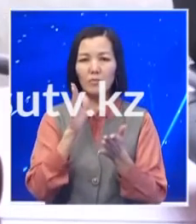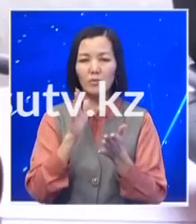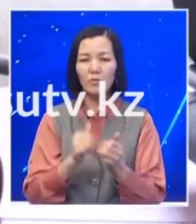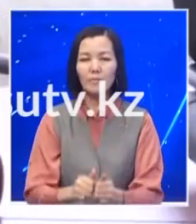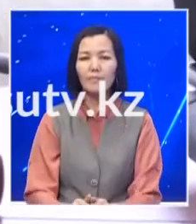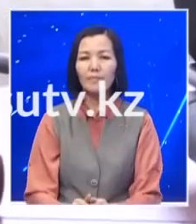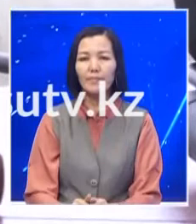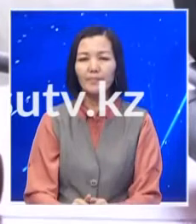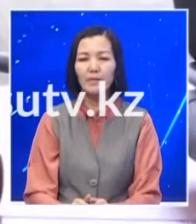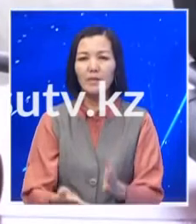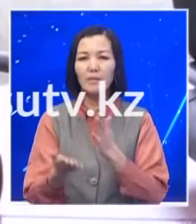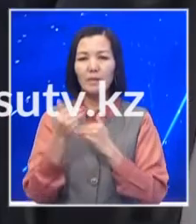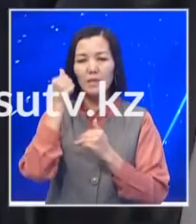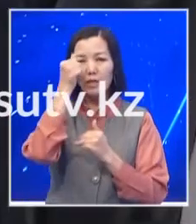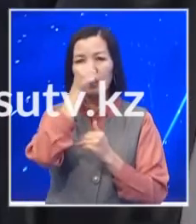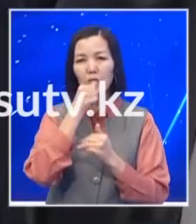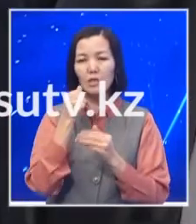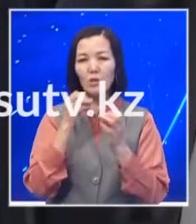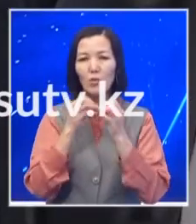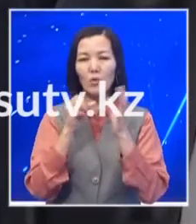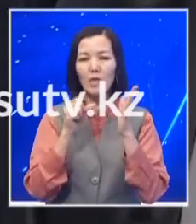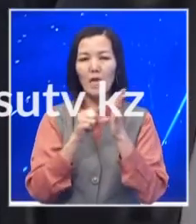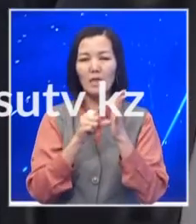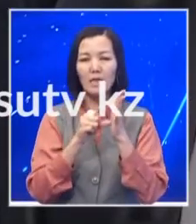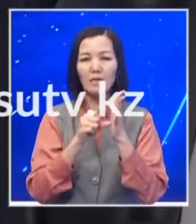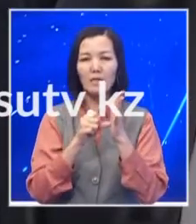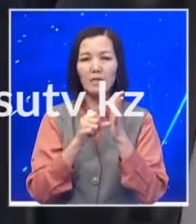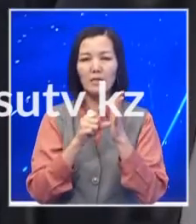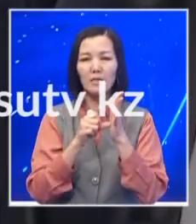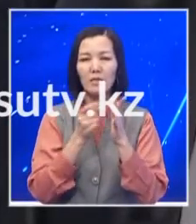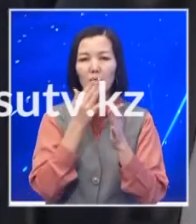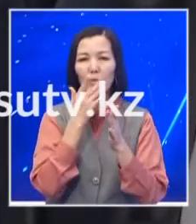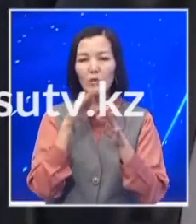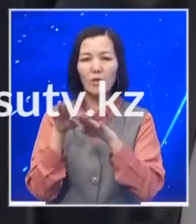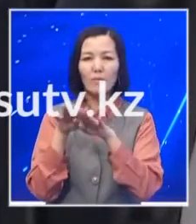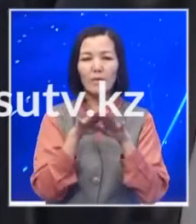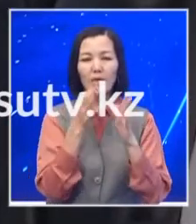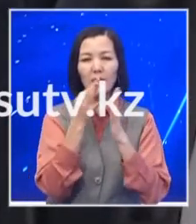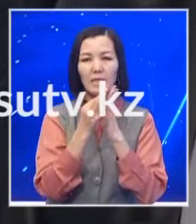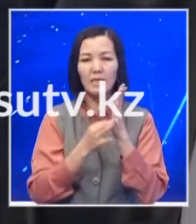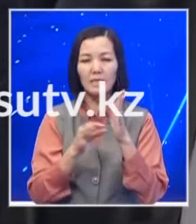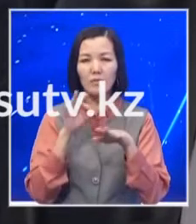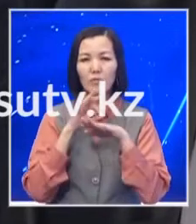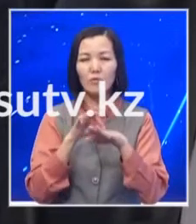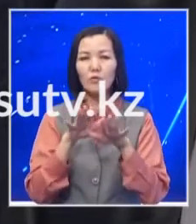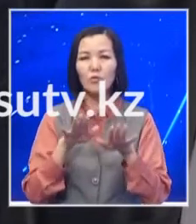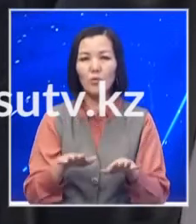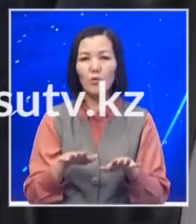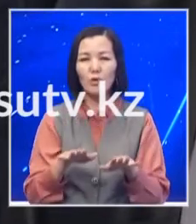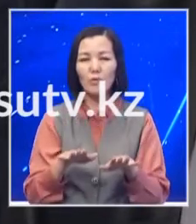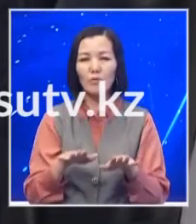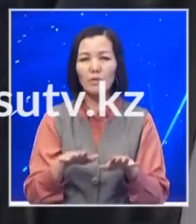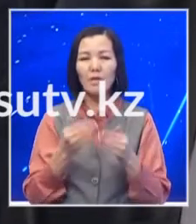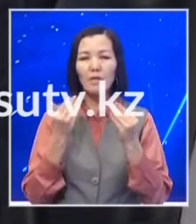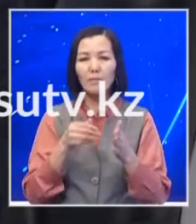күтілуде. Былтырғы жылының өзінде 16 ұлттық бірыңғай тестілеуді өткізу пункті болса, биылғы жылғы